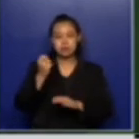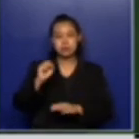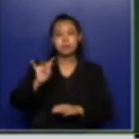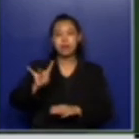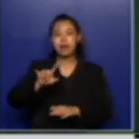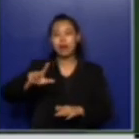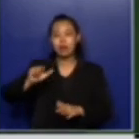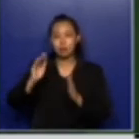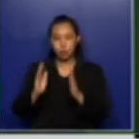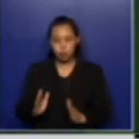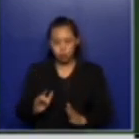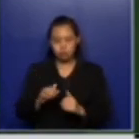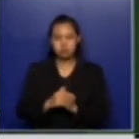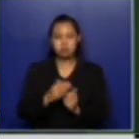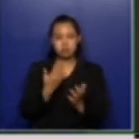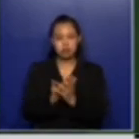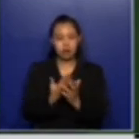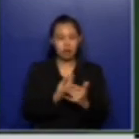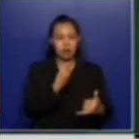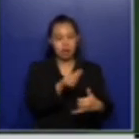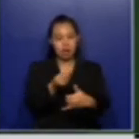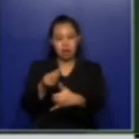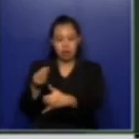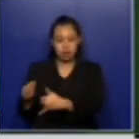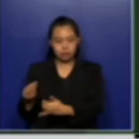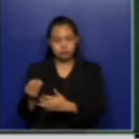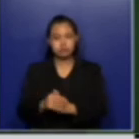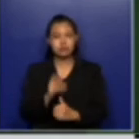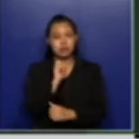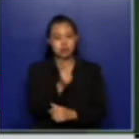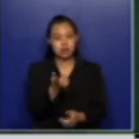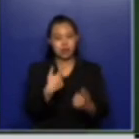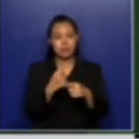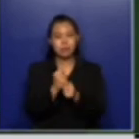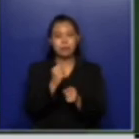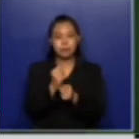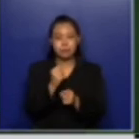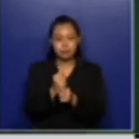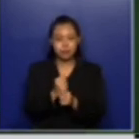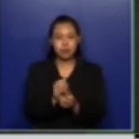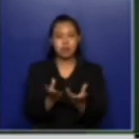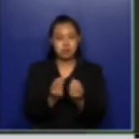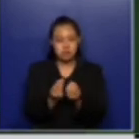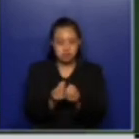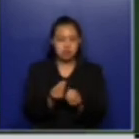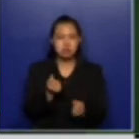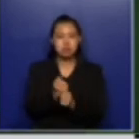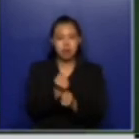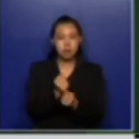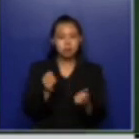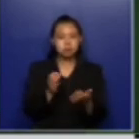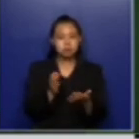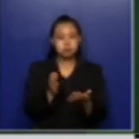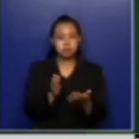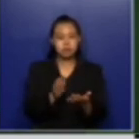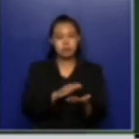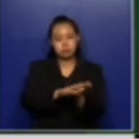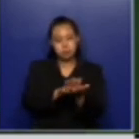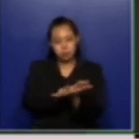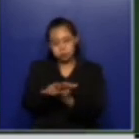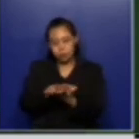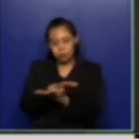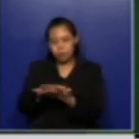มาให้คน18ล้านคนเนี่ยจ้างเขามาแล้วก็มาทำการฟอกดินซะหลังจากฟอกดินให้ปราศ